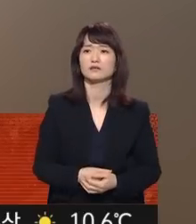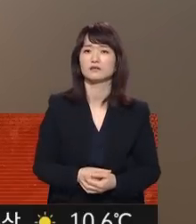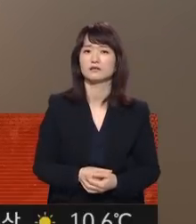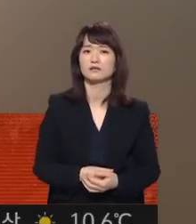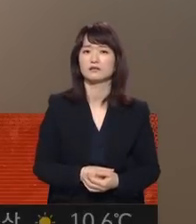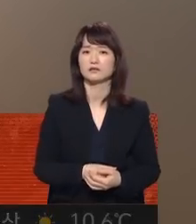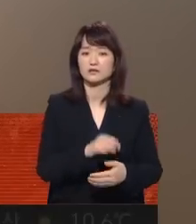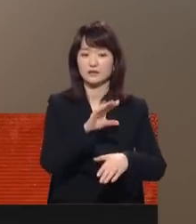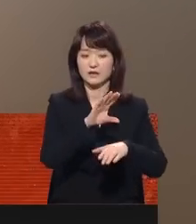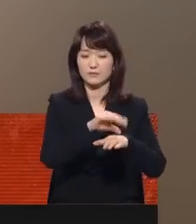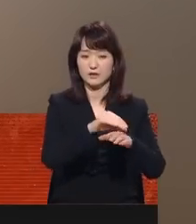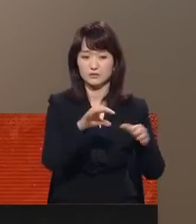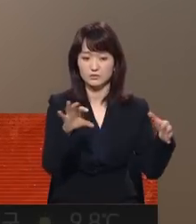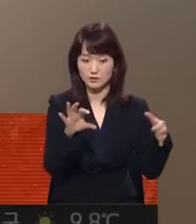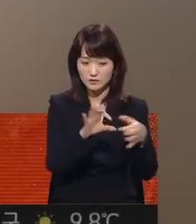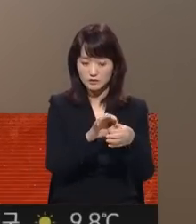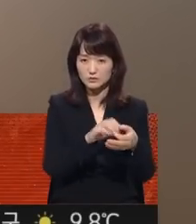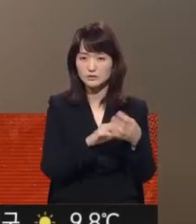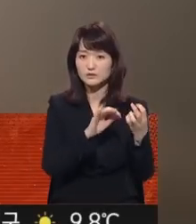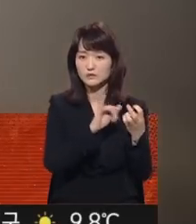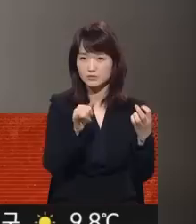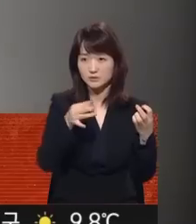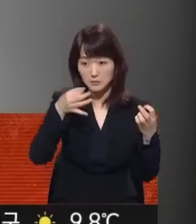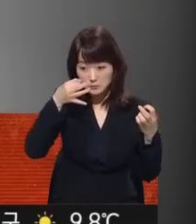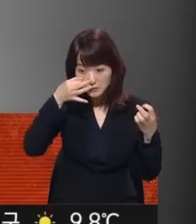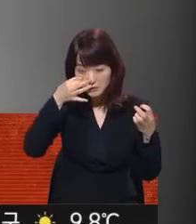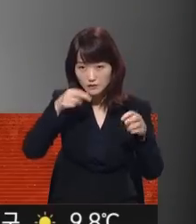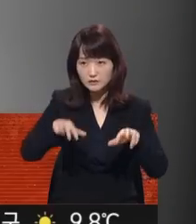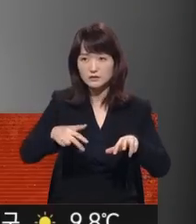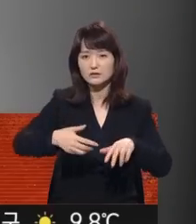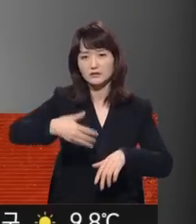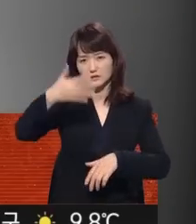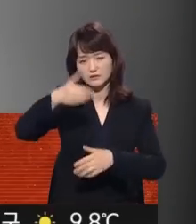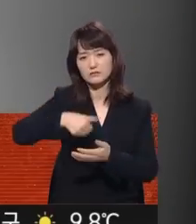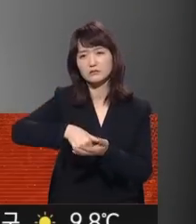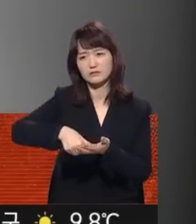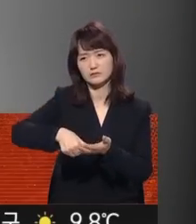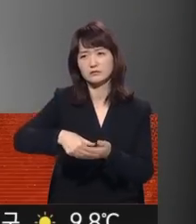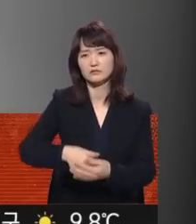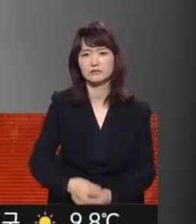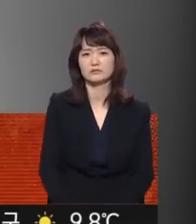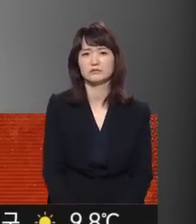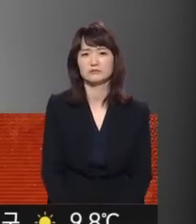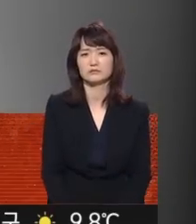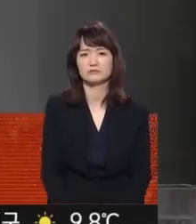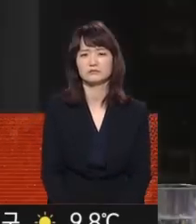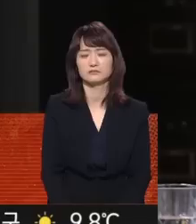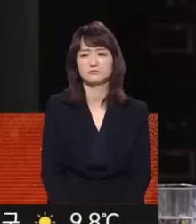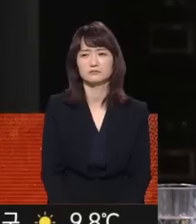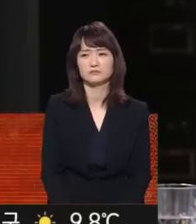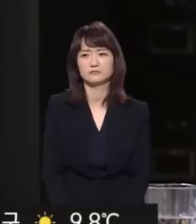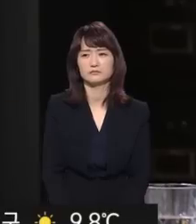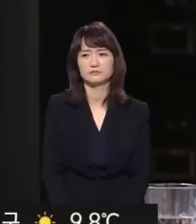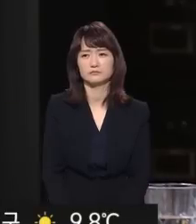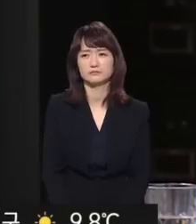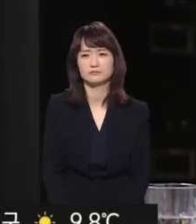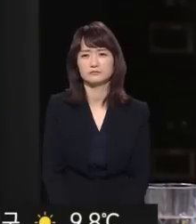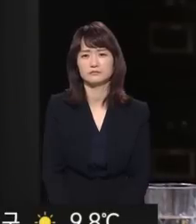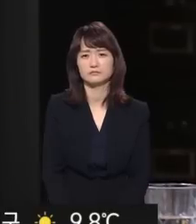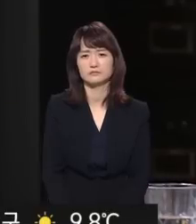생방송을 봤다고 하고요 그렇지만 현재이 영상은 삭제된 상황입니다 차트를 쓴 것처럼